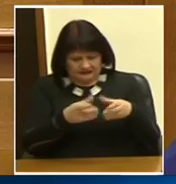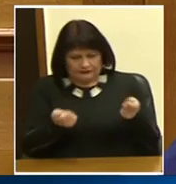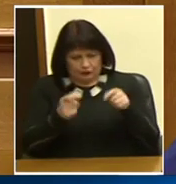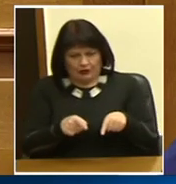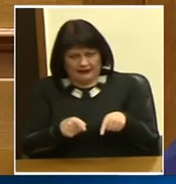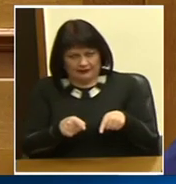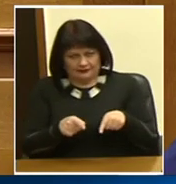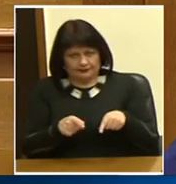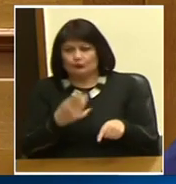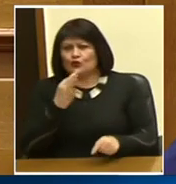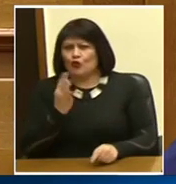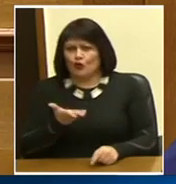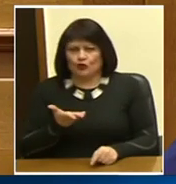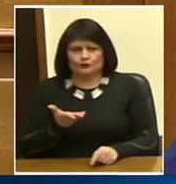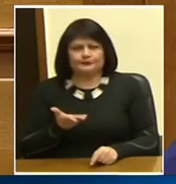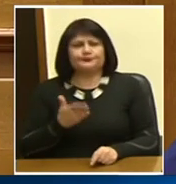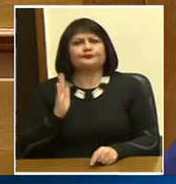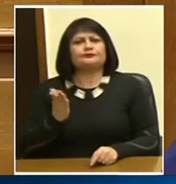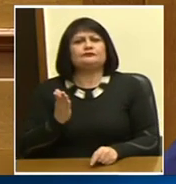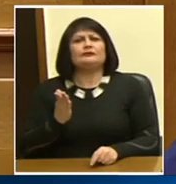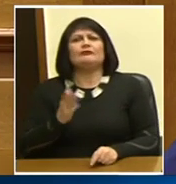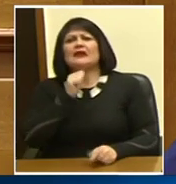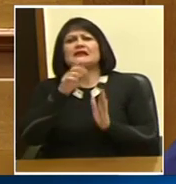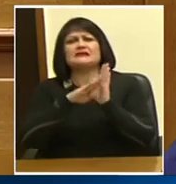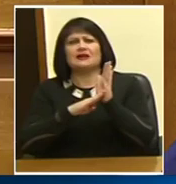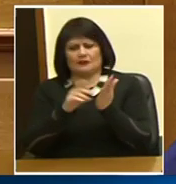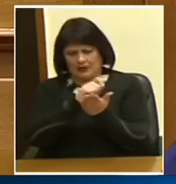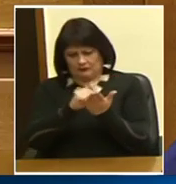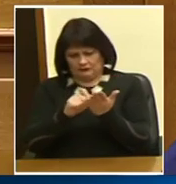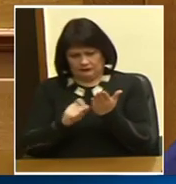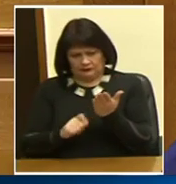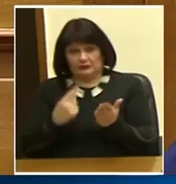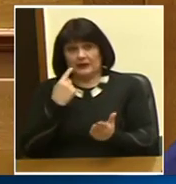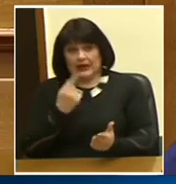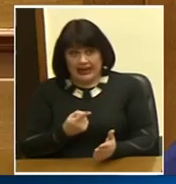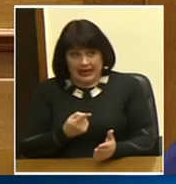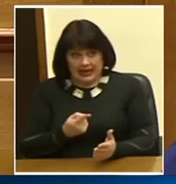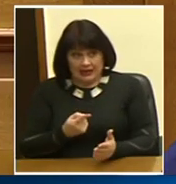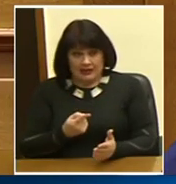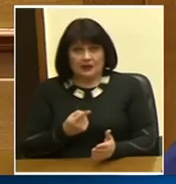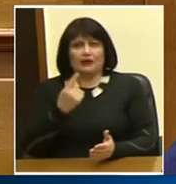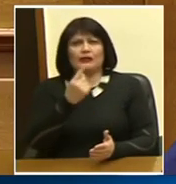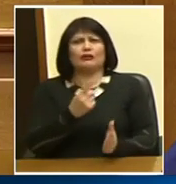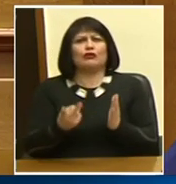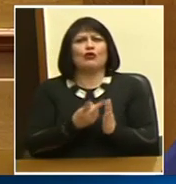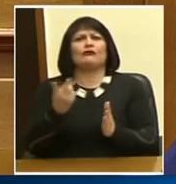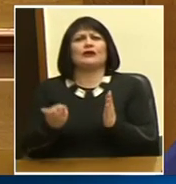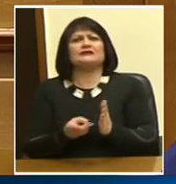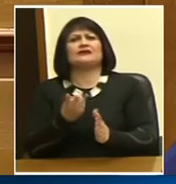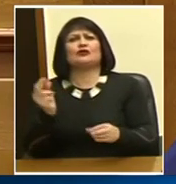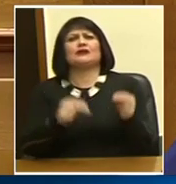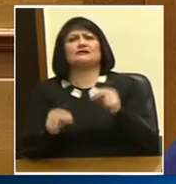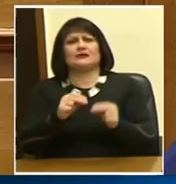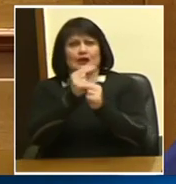Διότι όταν ο συνταγματικός νομοθέτης προβλέπει ότι αμέσως μετά από δύο-τρεις άκαρπες διαδοχικές